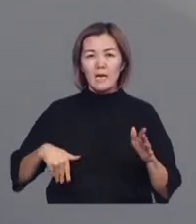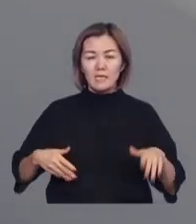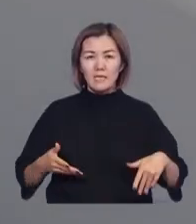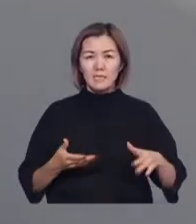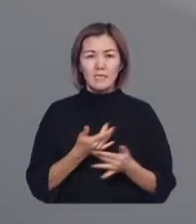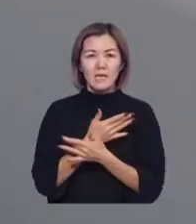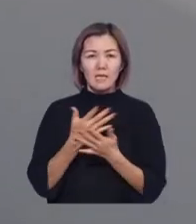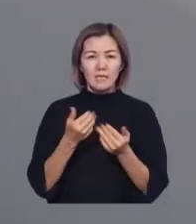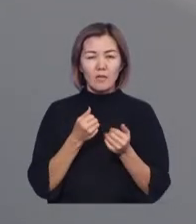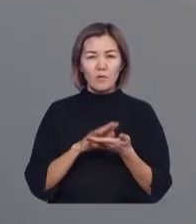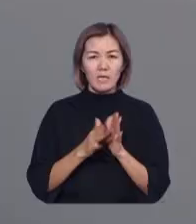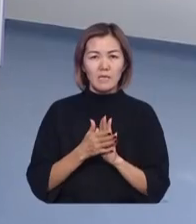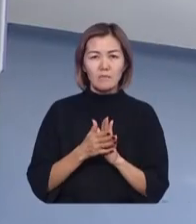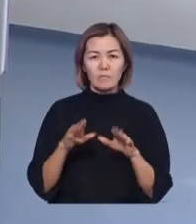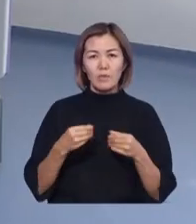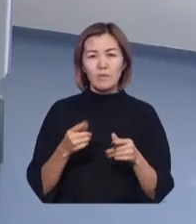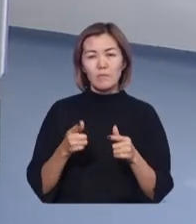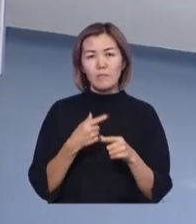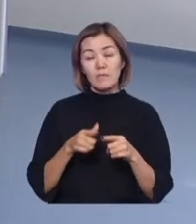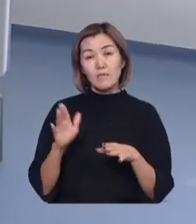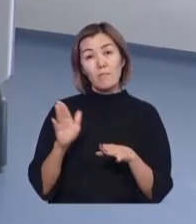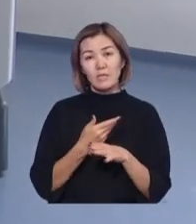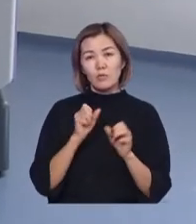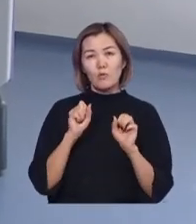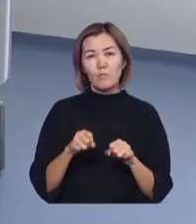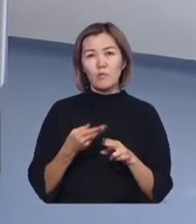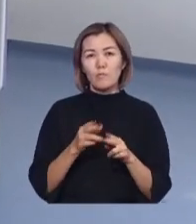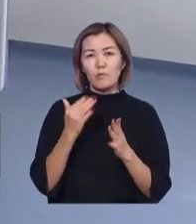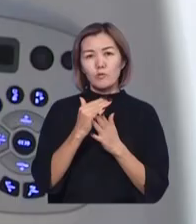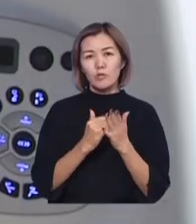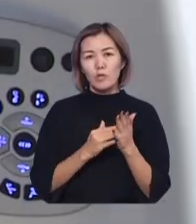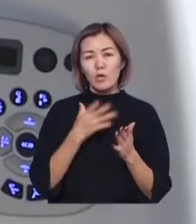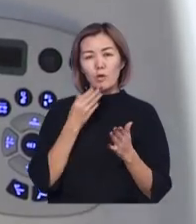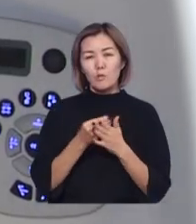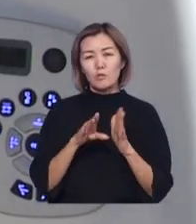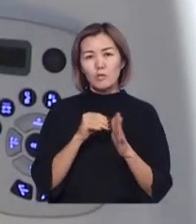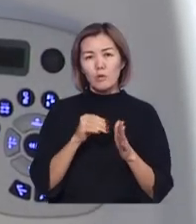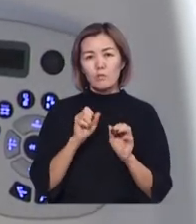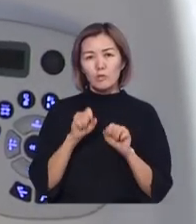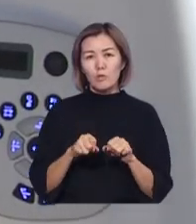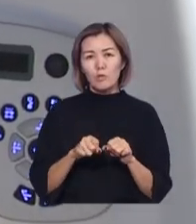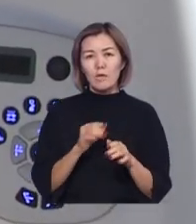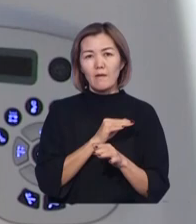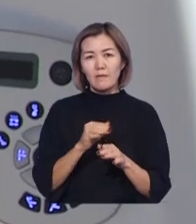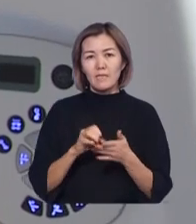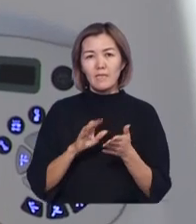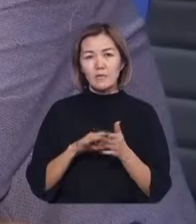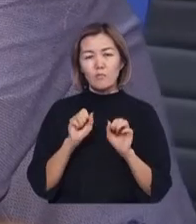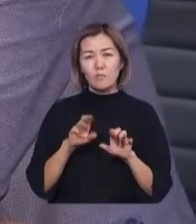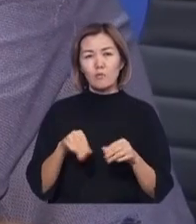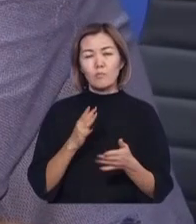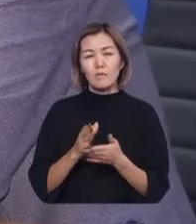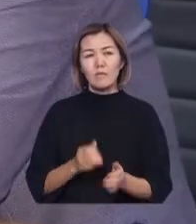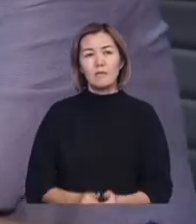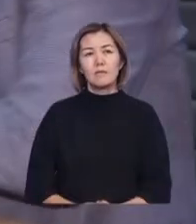алуға алдын ала келісім беріп, немесе бас тарта алады. Бұл жүйе азаматтарға өз таңдауын ерікті түрде жасап, оны ресми тіркеуге